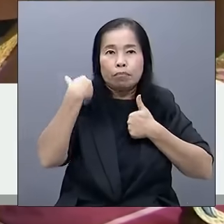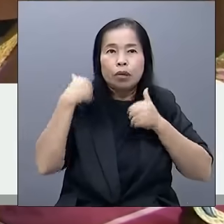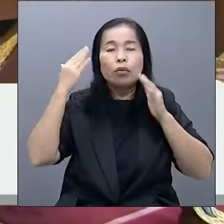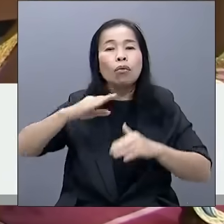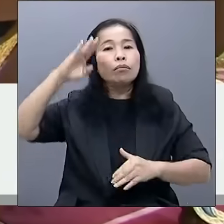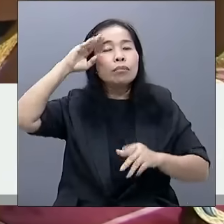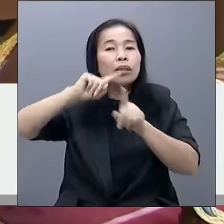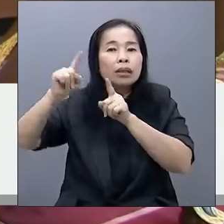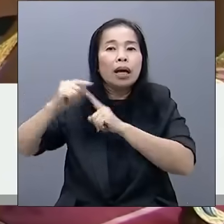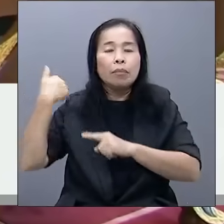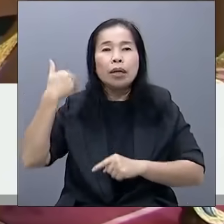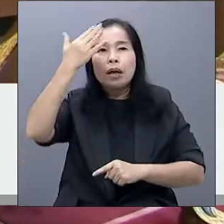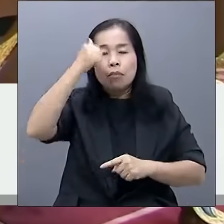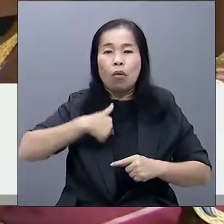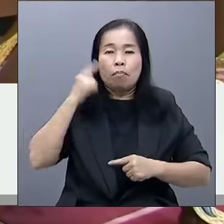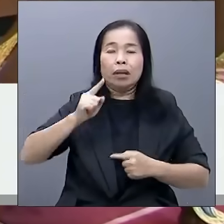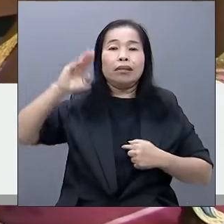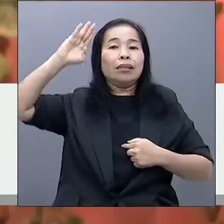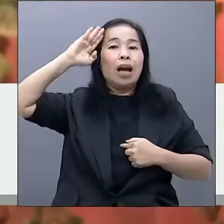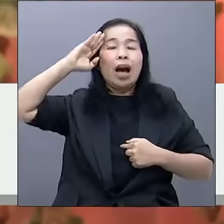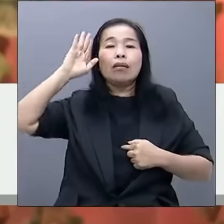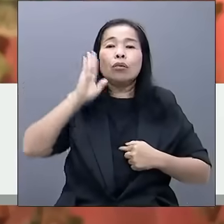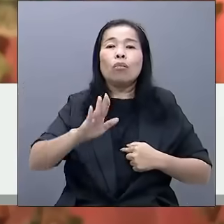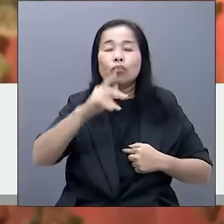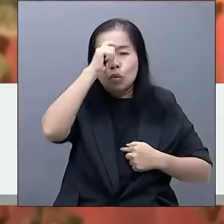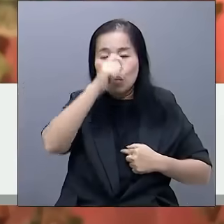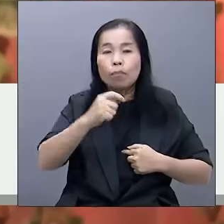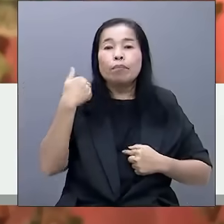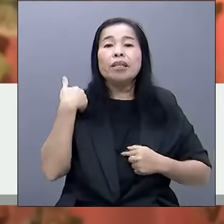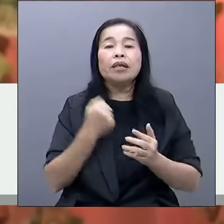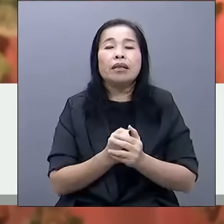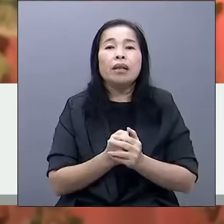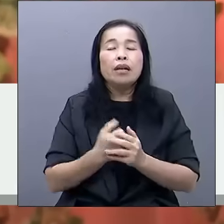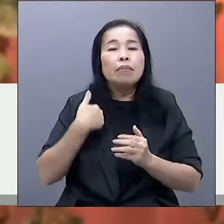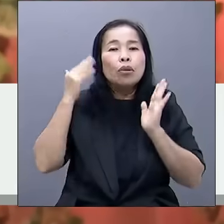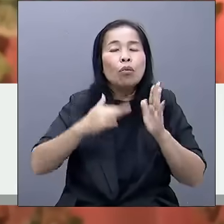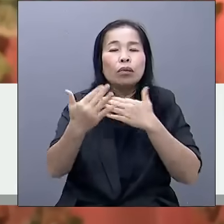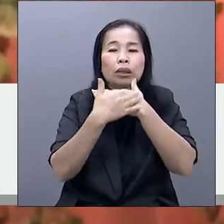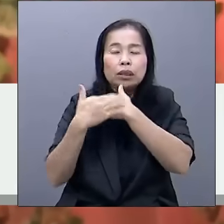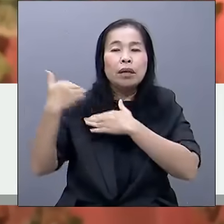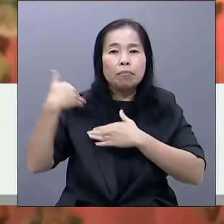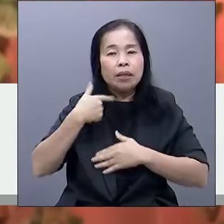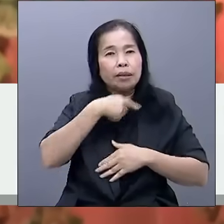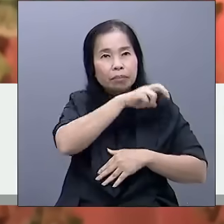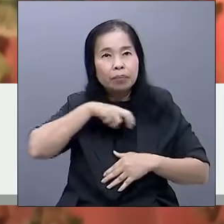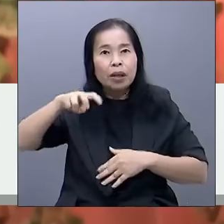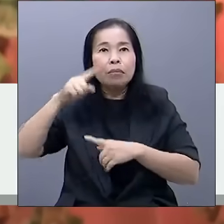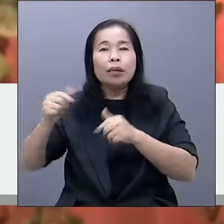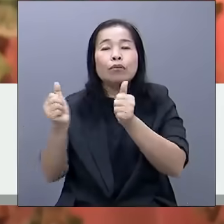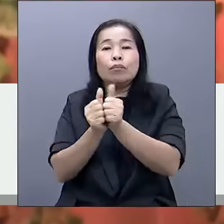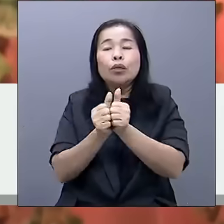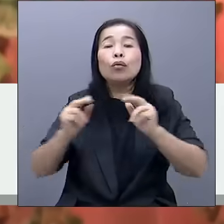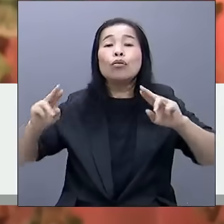เพราะมีภาพลักษณ์เป็นนายทหารประชาธิปไตยเคยถูกคาดหวังว่าจะเข้ามาเป็นรัฐมนตรีช่วยกลาโหม